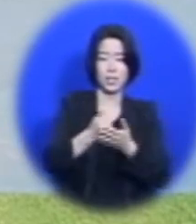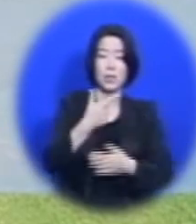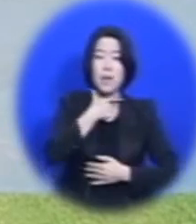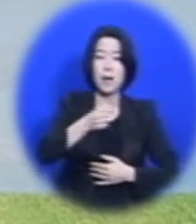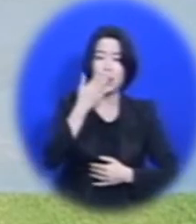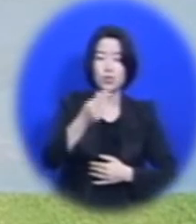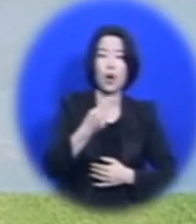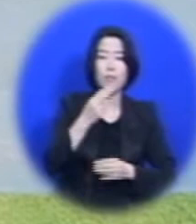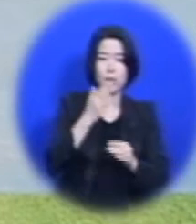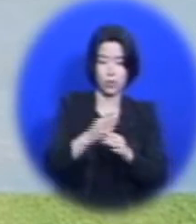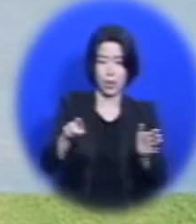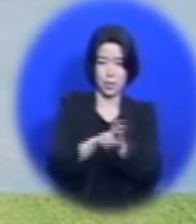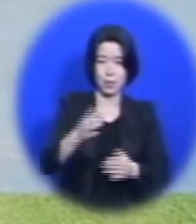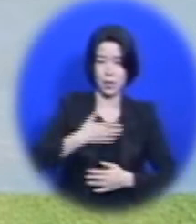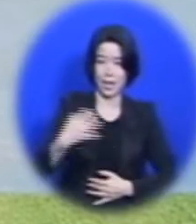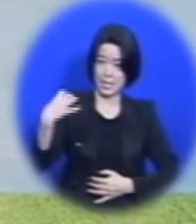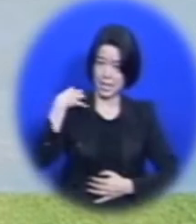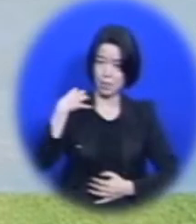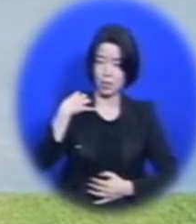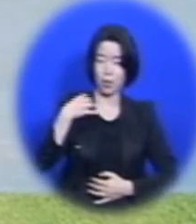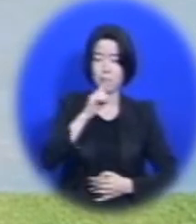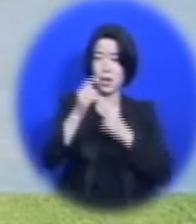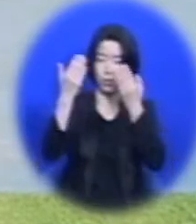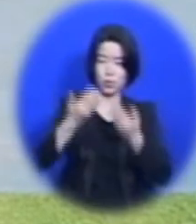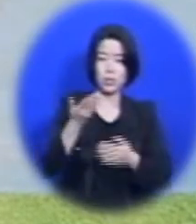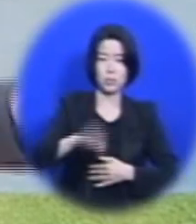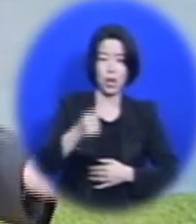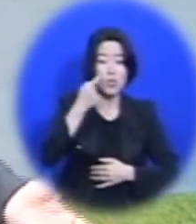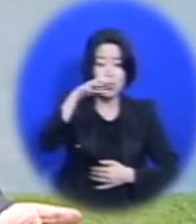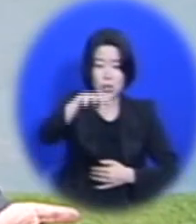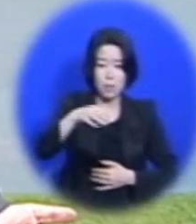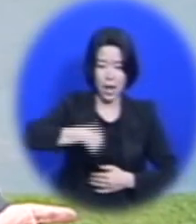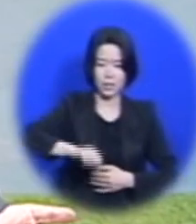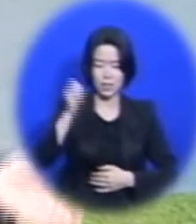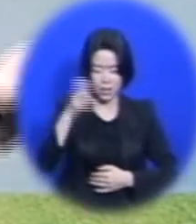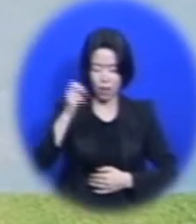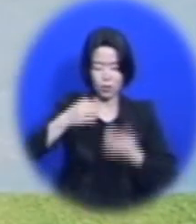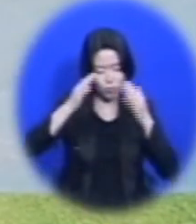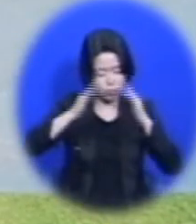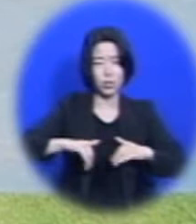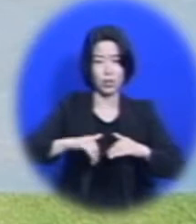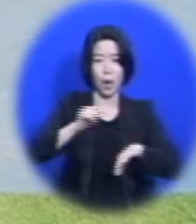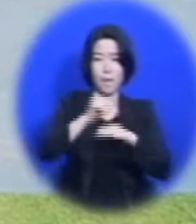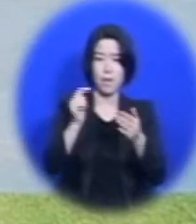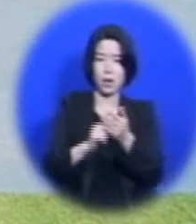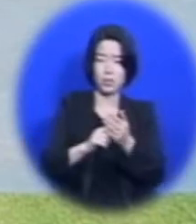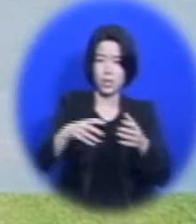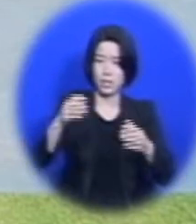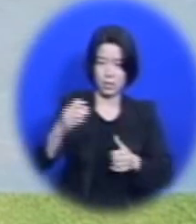없는 중에 믿으면 내가 책임질 것이라고 했지만 눈앞에 아들이 자꾸 무너져 가니까, 마음을 못 잡고